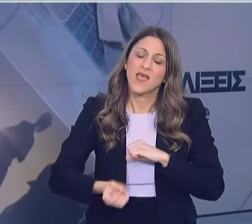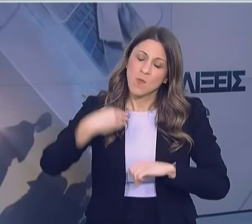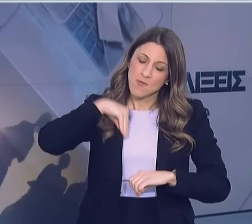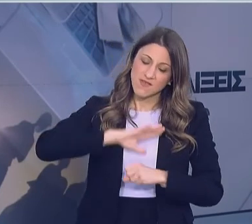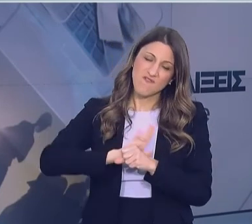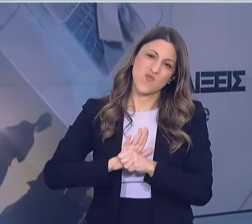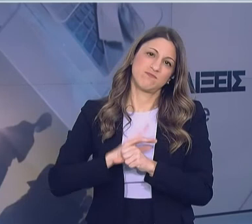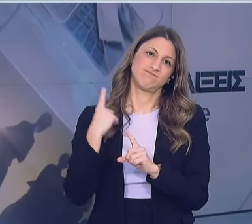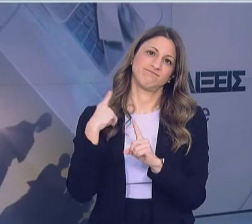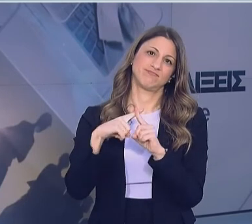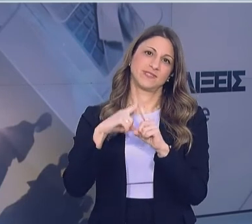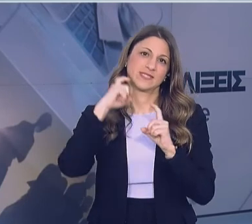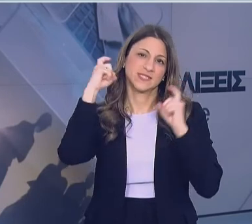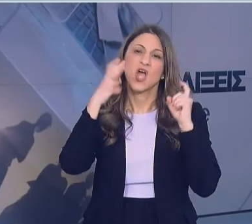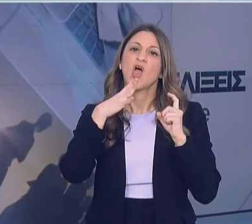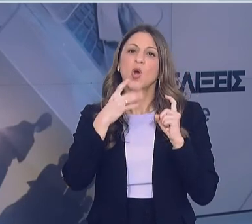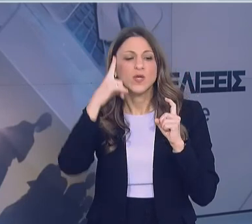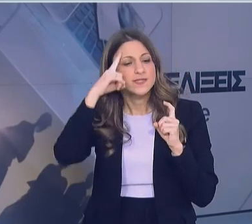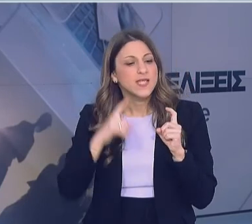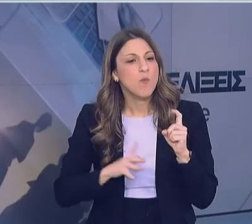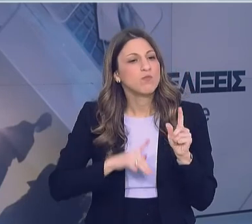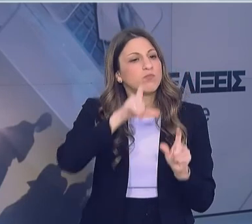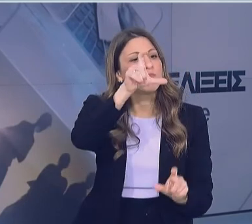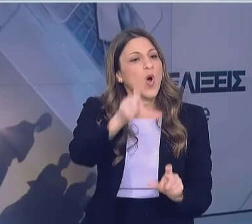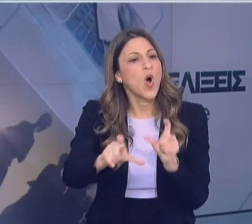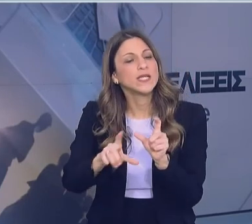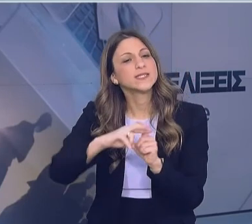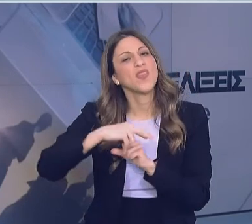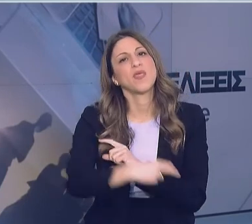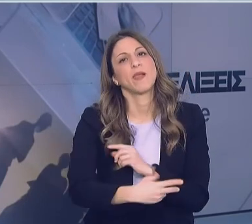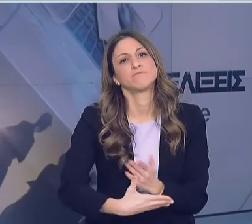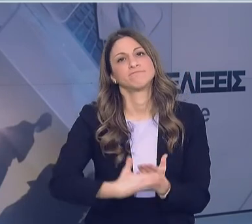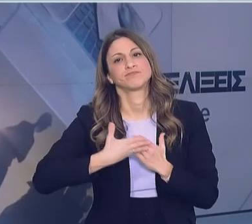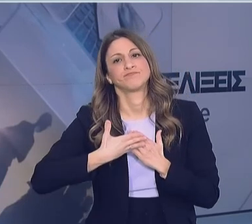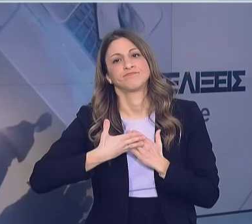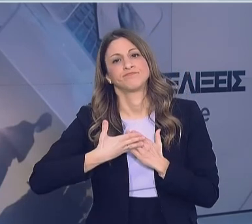αισιοδοξία, γιατί ξέρω ότι οι πολίτες είναι μαζί μας σε αυτή την προσπάθεια.